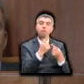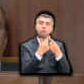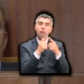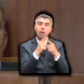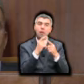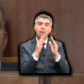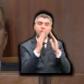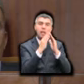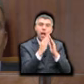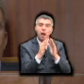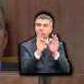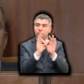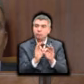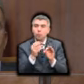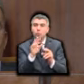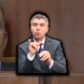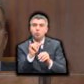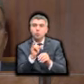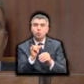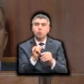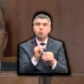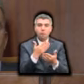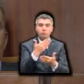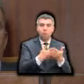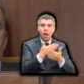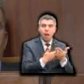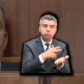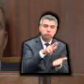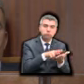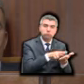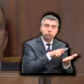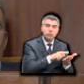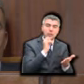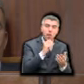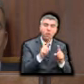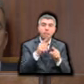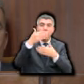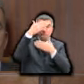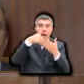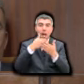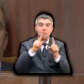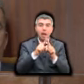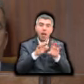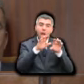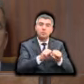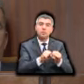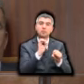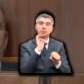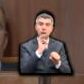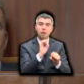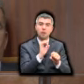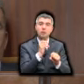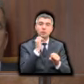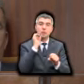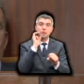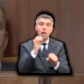أو إدماجهم بالمجتمع المغربي، بعدما صار المغرب بالنسبة إليهم بلد إقامة وليس بلد